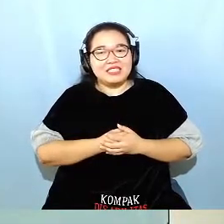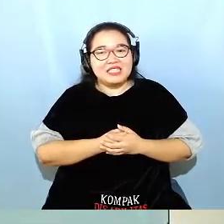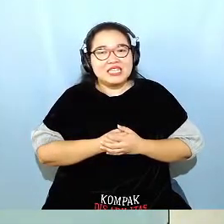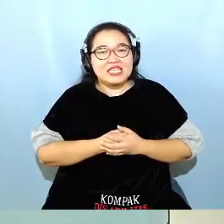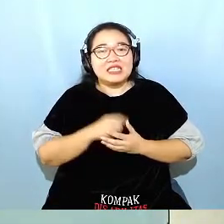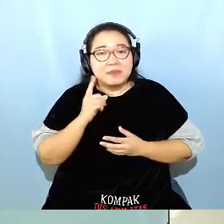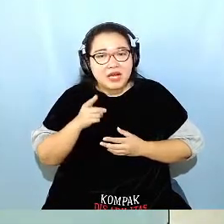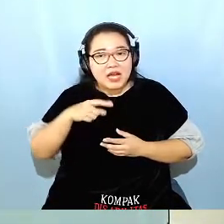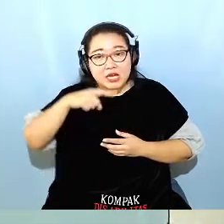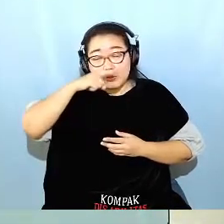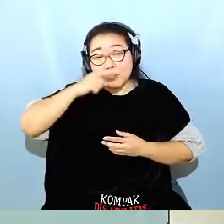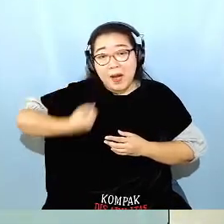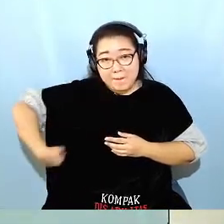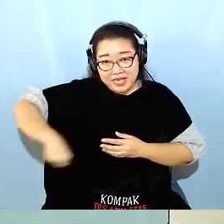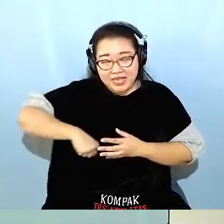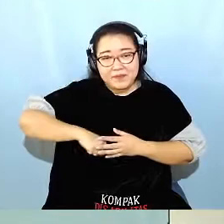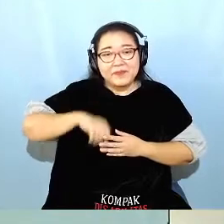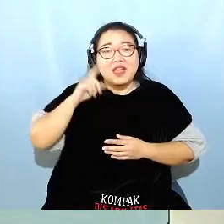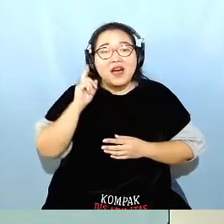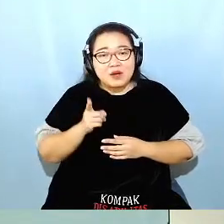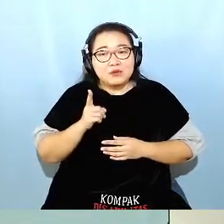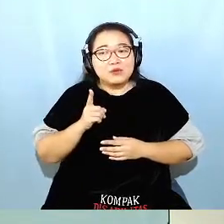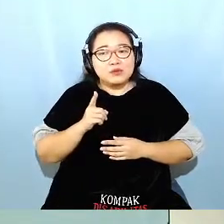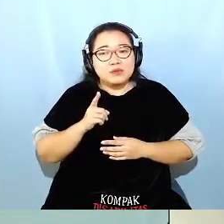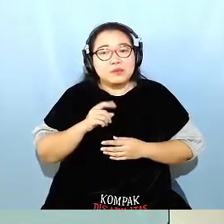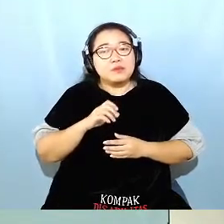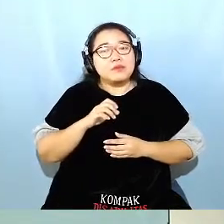Yang satu sedang di dapur, yang satu menyetrika,